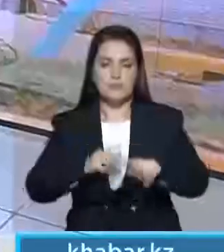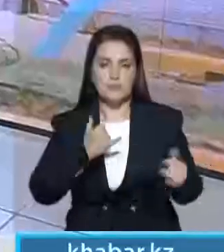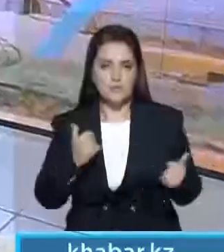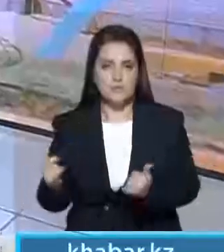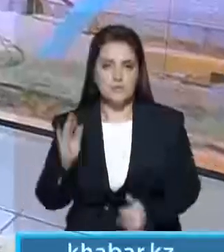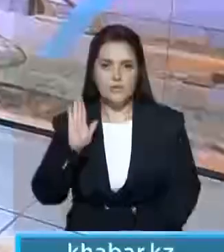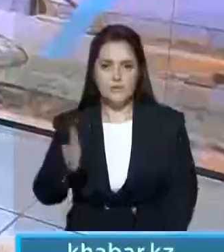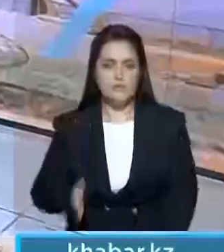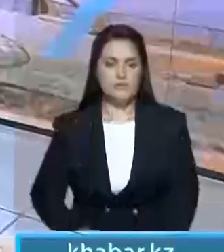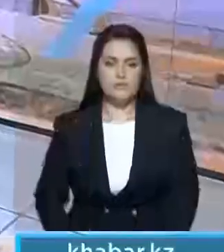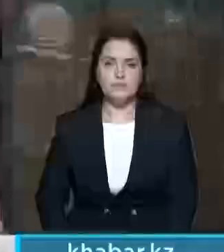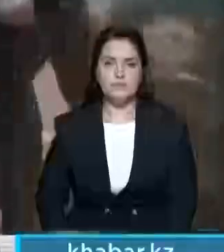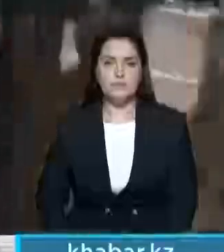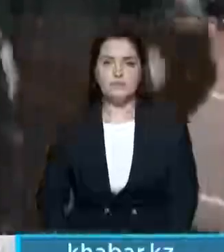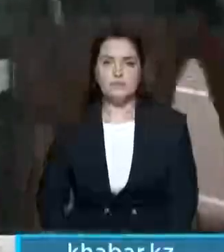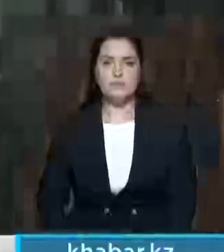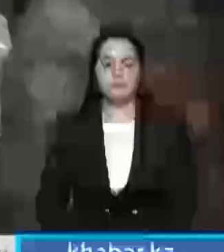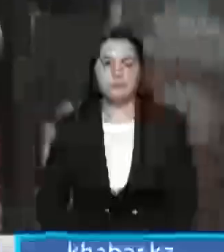горожан.